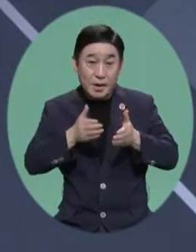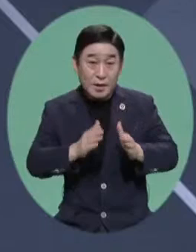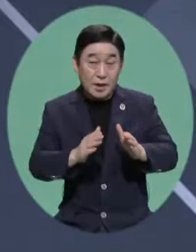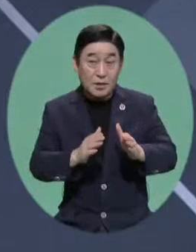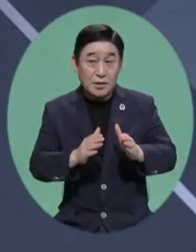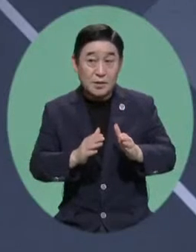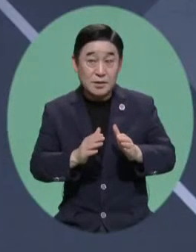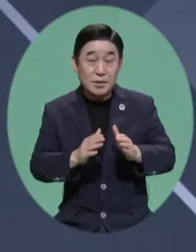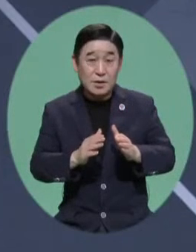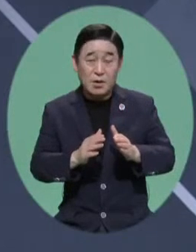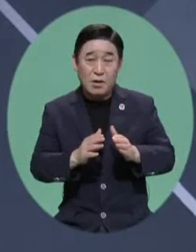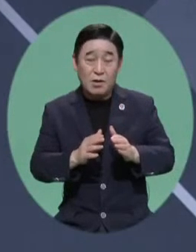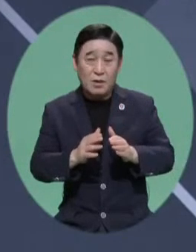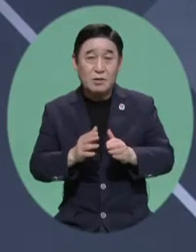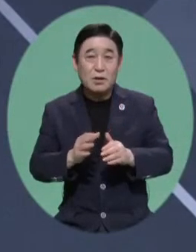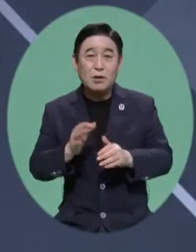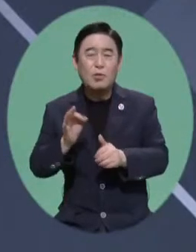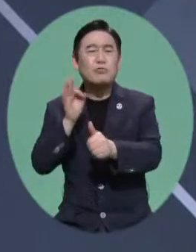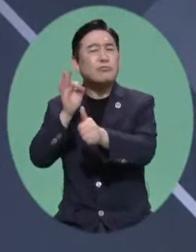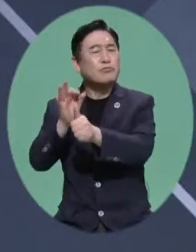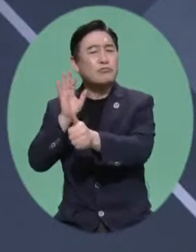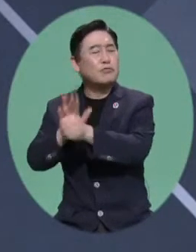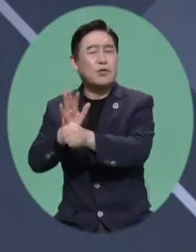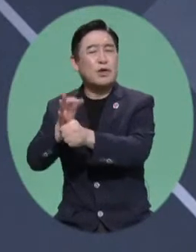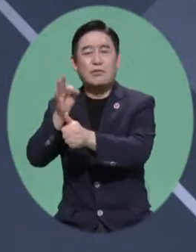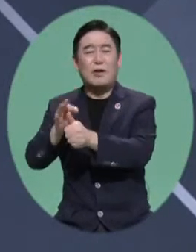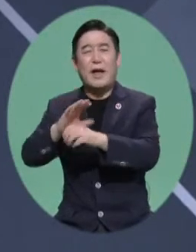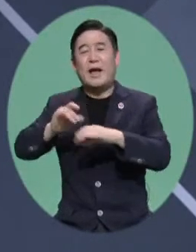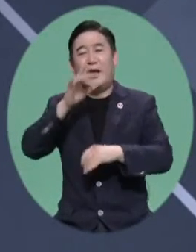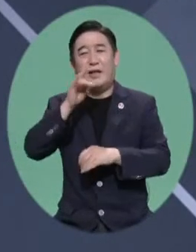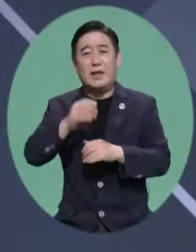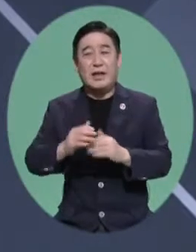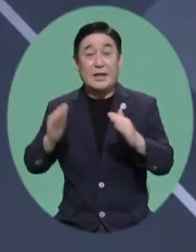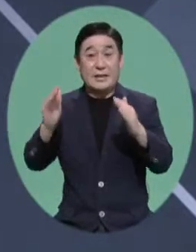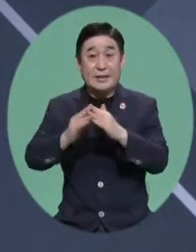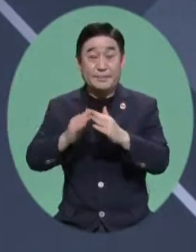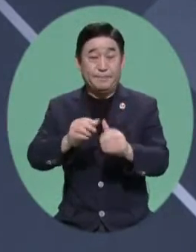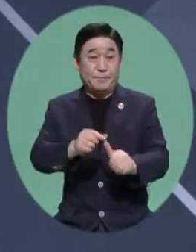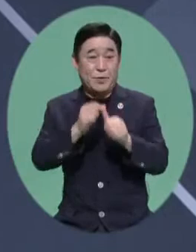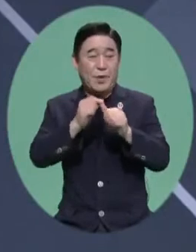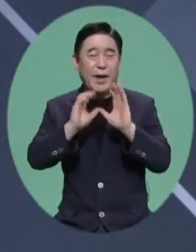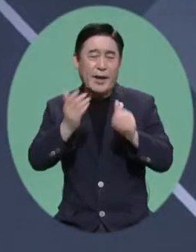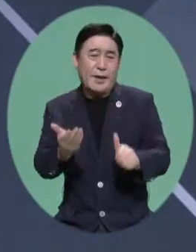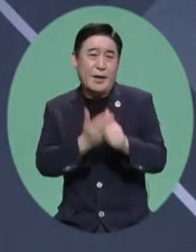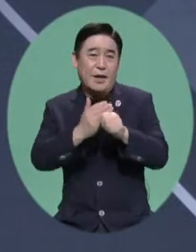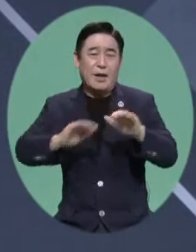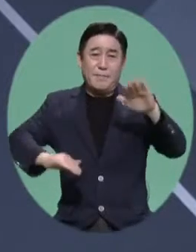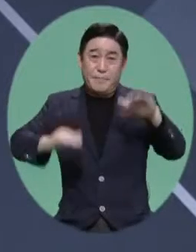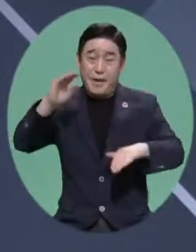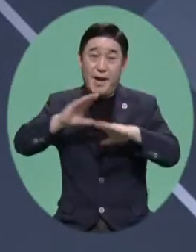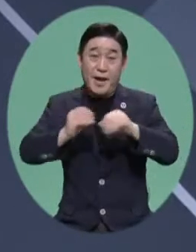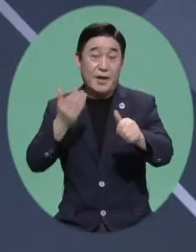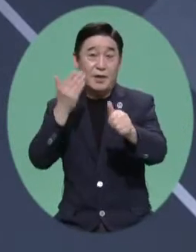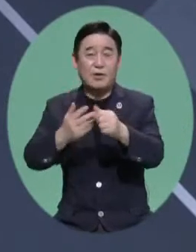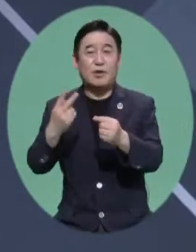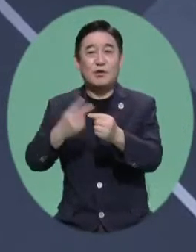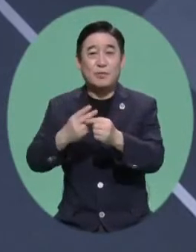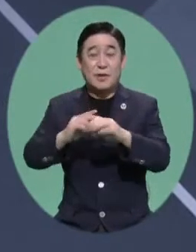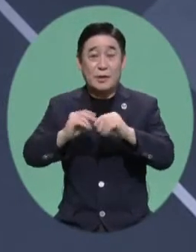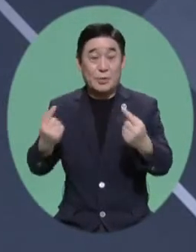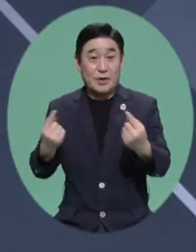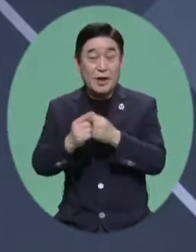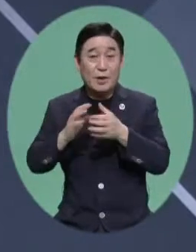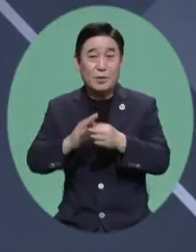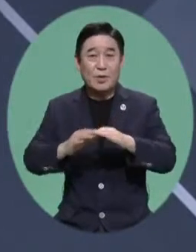인생 빚만 가지 해결 될 수 없습니다 주거 곳 고용 그리고 육아 불평등을 해결하겠습니다 제이의 토지 개